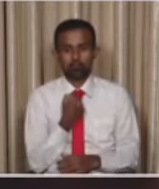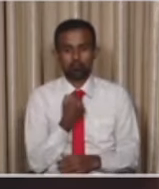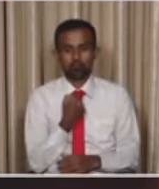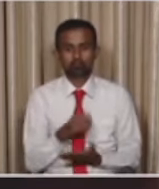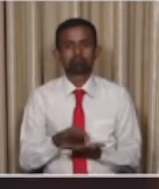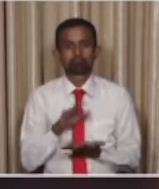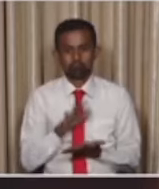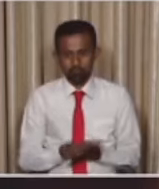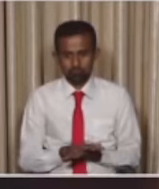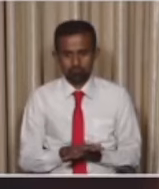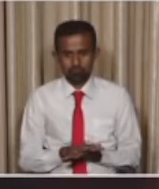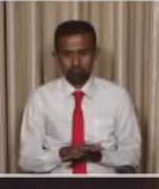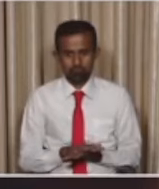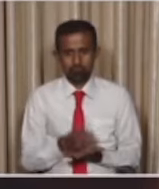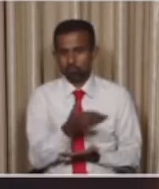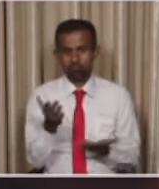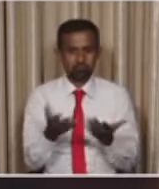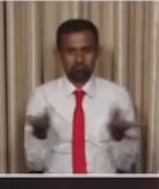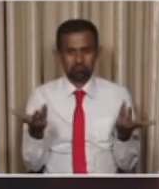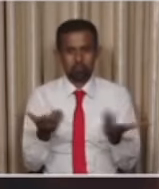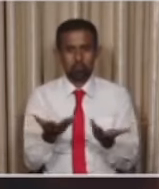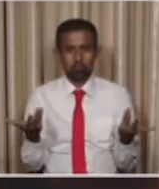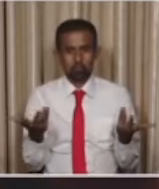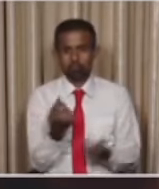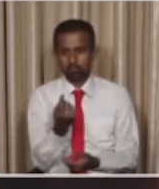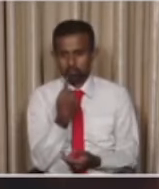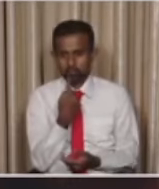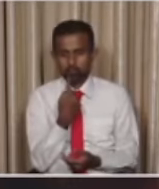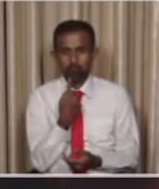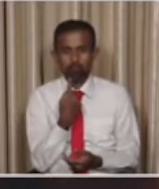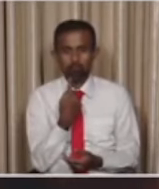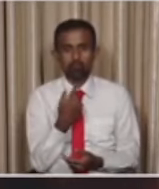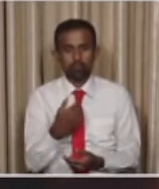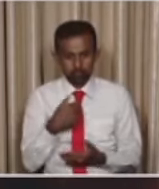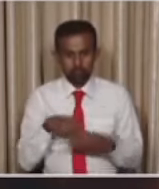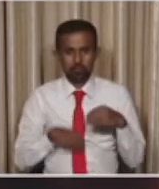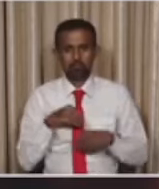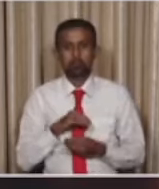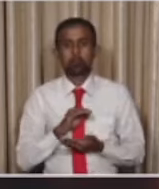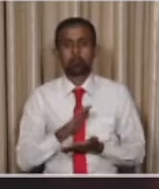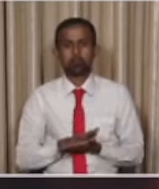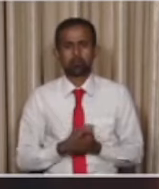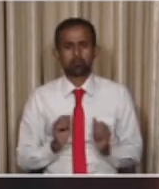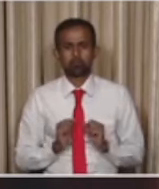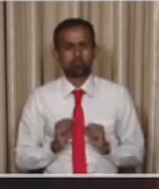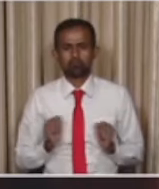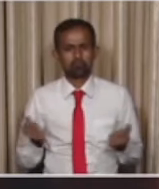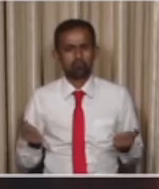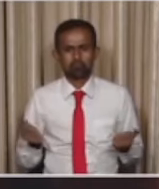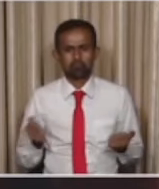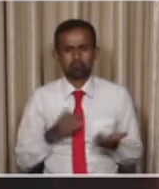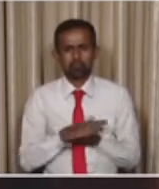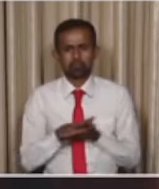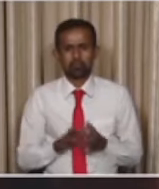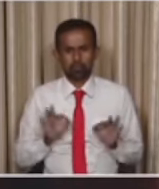උවමනාමයි. කවුරු තිබ්බේ නැතත් කවුරු බෑ කිව්වේ නැ බෑ කිව්වත් අපි ඡන්දේ තියෙනවා. බය නැතුව ඉන්න. සූදානම්